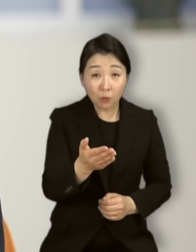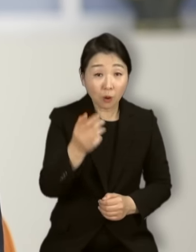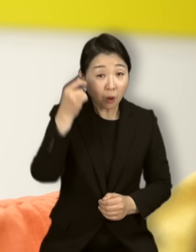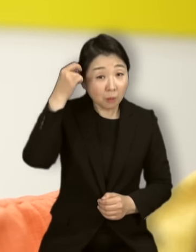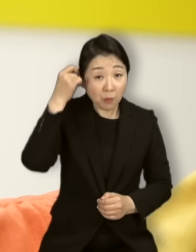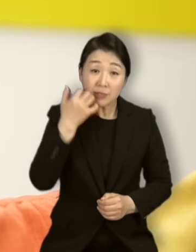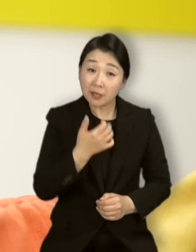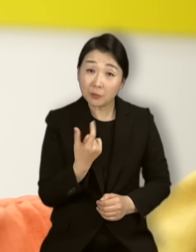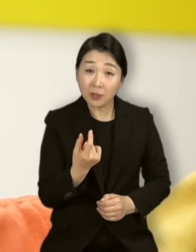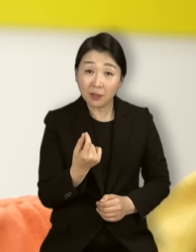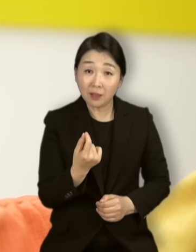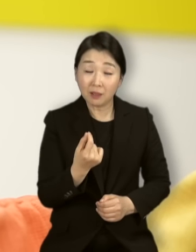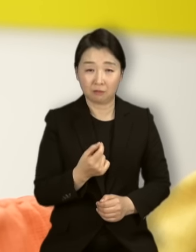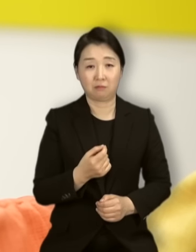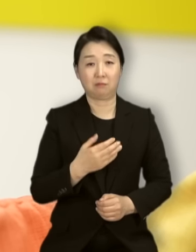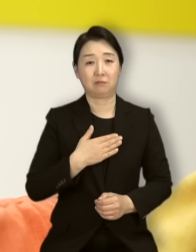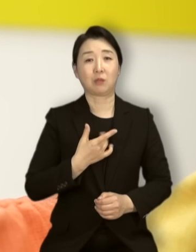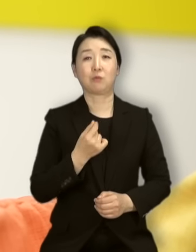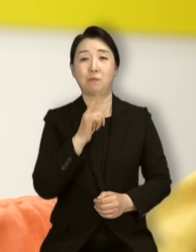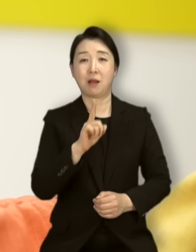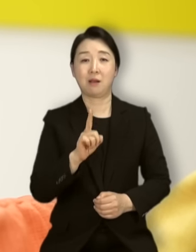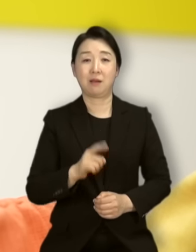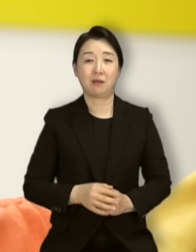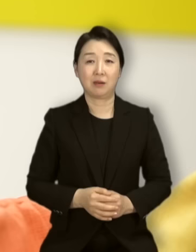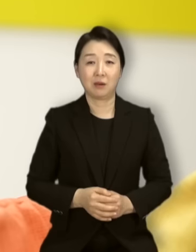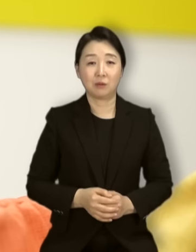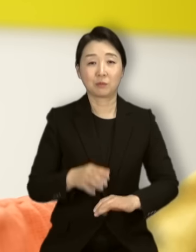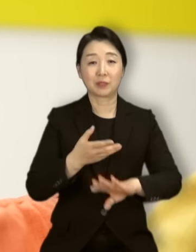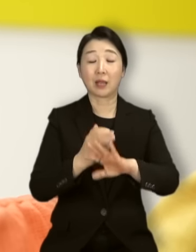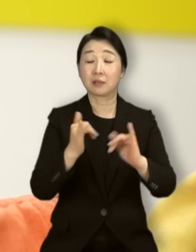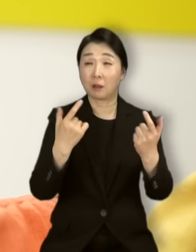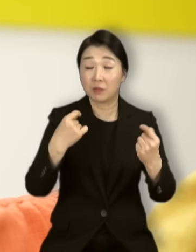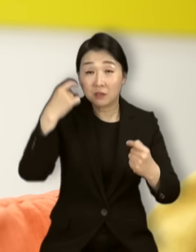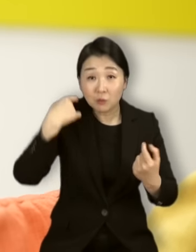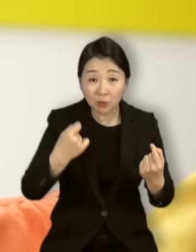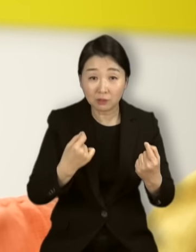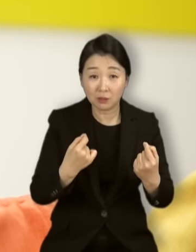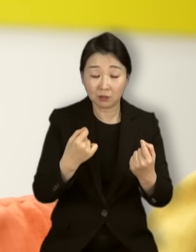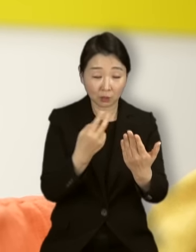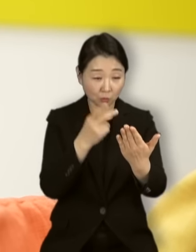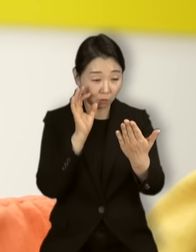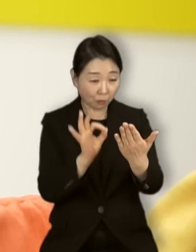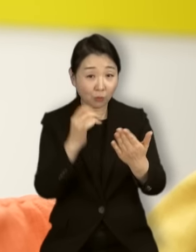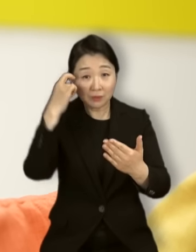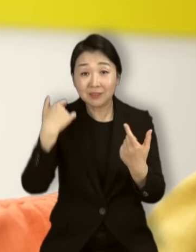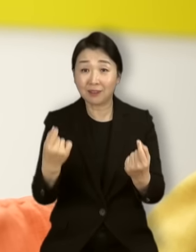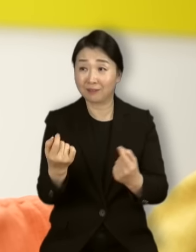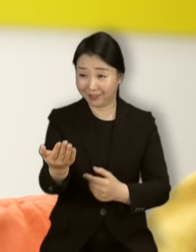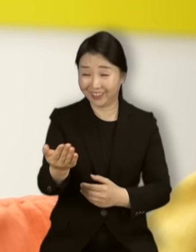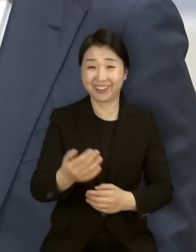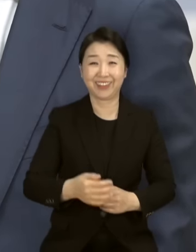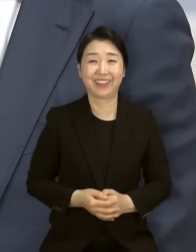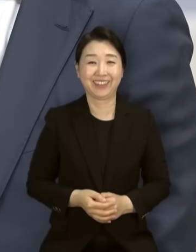어네 아 진짜 저도 그런 소리 많이 듣지만 정말 외국분 같으세요 저도 거울